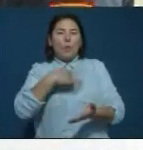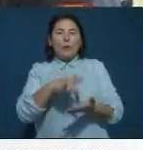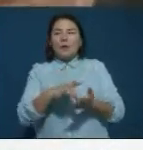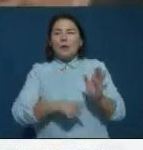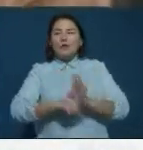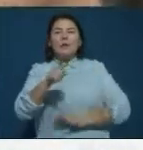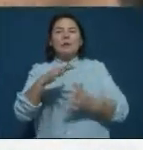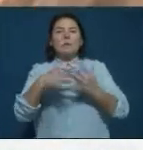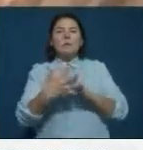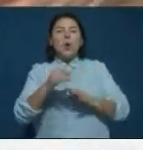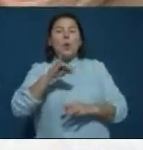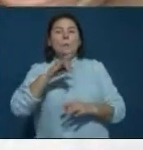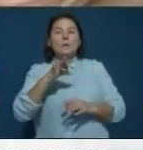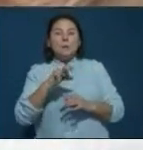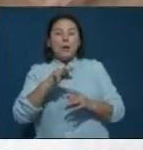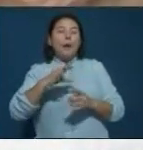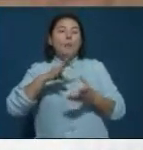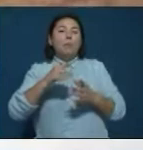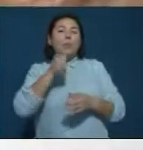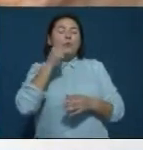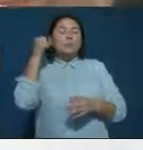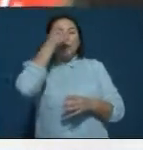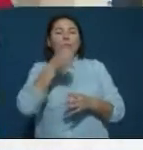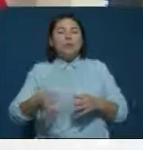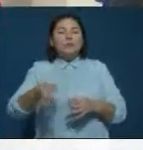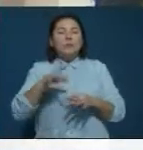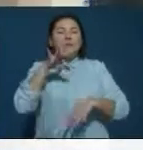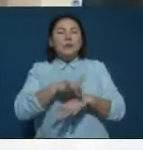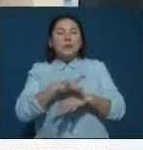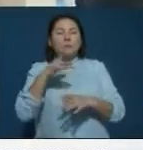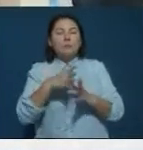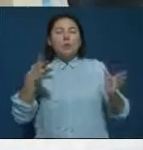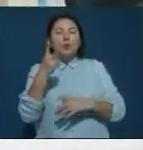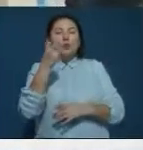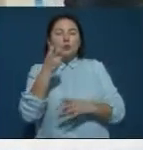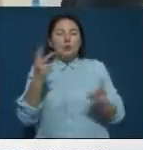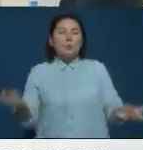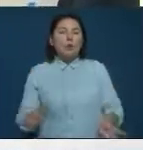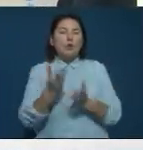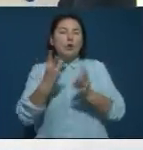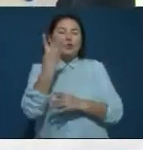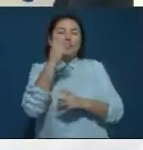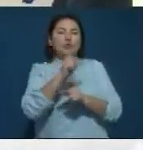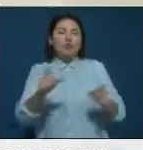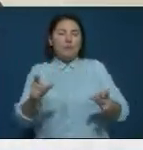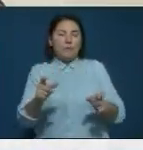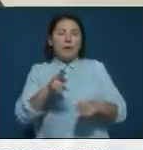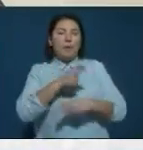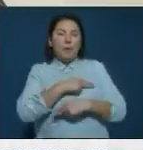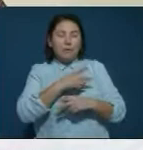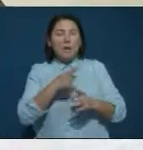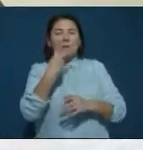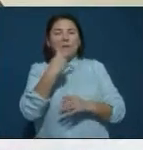они с поселка Мырзах. Согласно статистике, в прошлом году в регионе зафиксировано более 200 пожаров. 4 человека погибло. 2